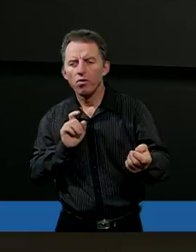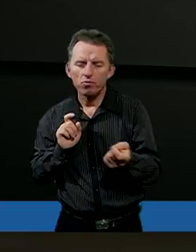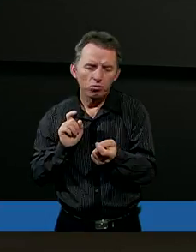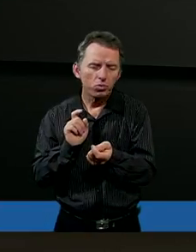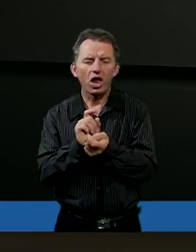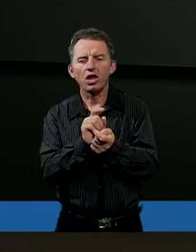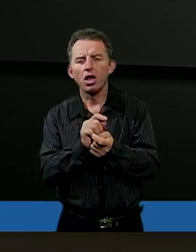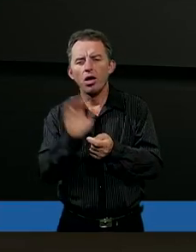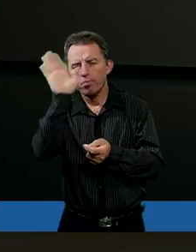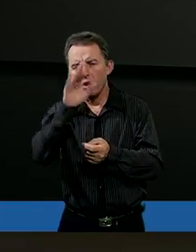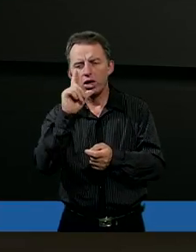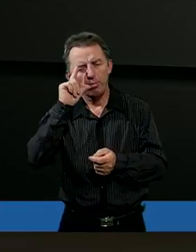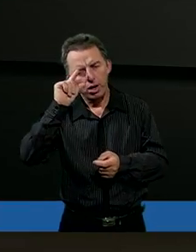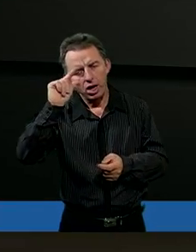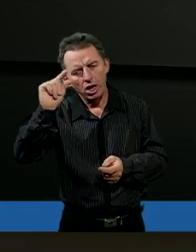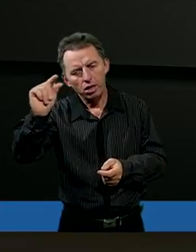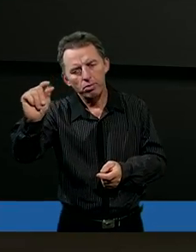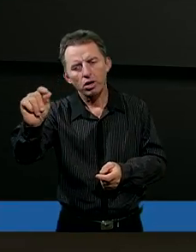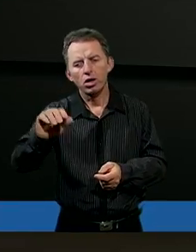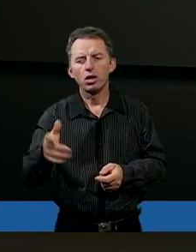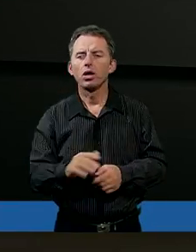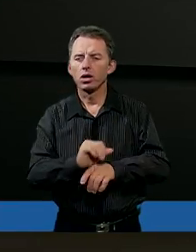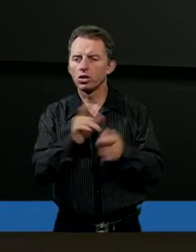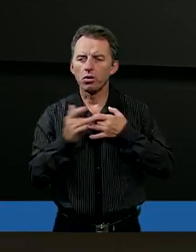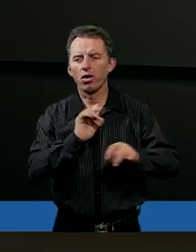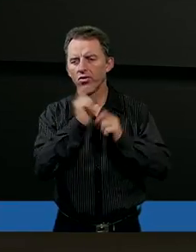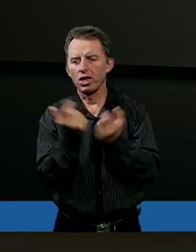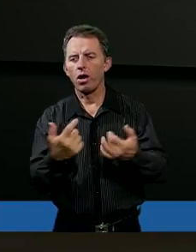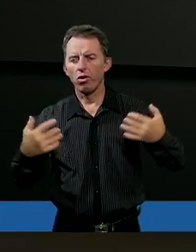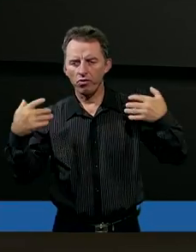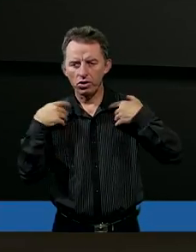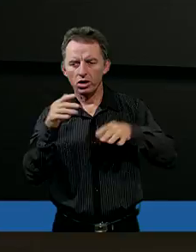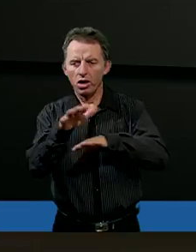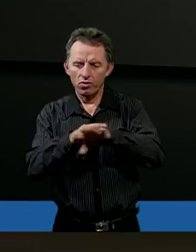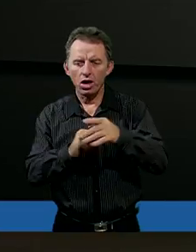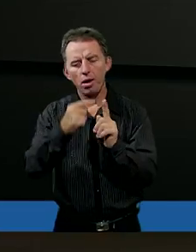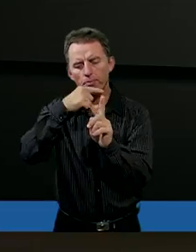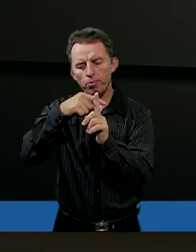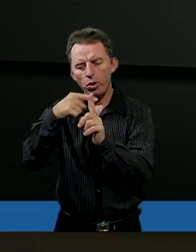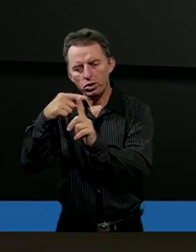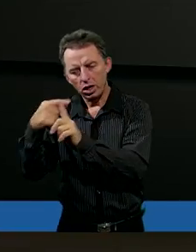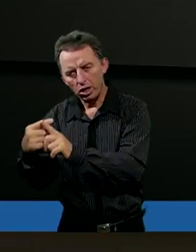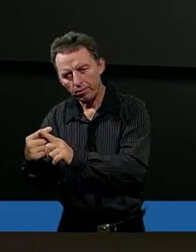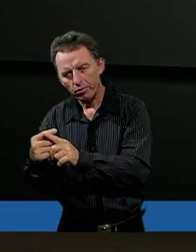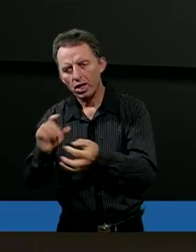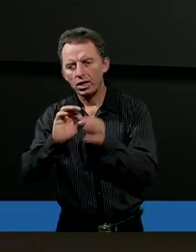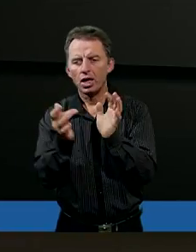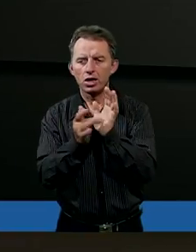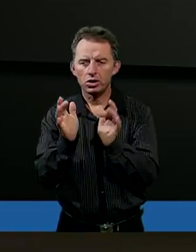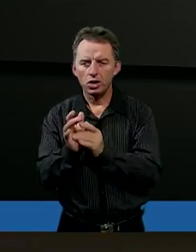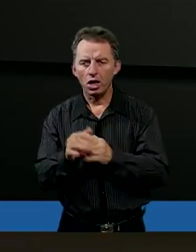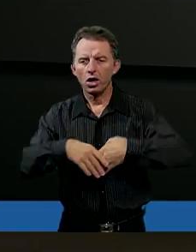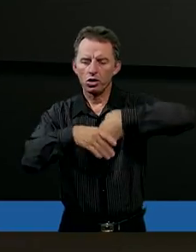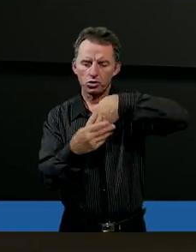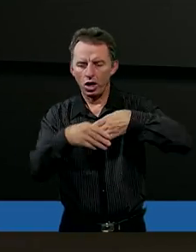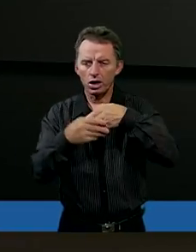Bożej perspektywy to cierpienie jest jakby wpisane w nasze życie, a wręcz czasem czymś pozytywnym. Kiedy Pan Jezus żegnał